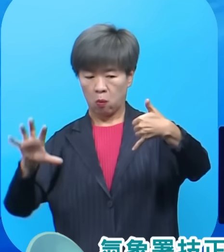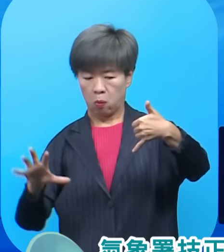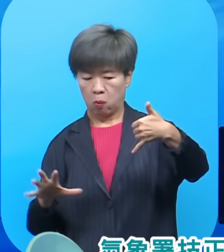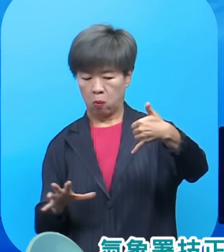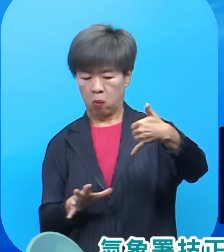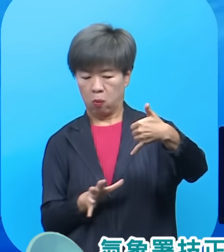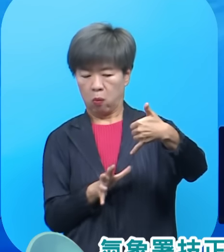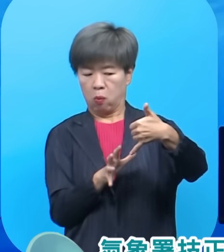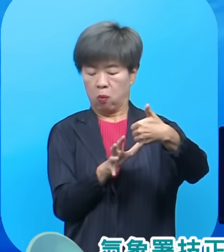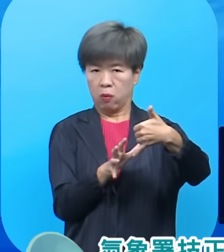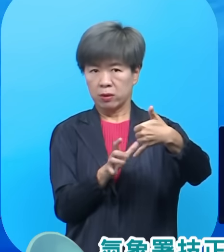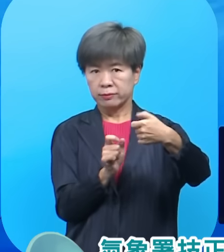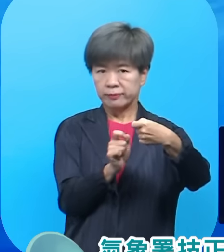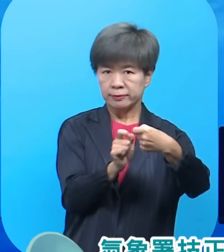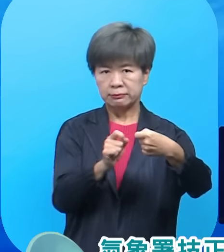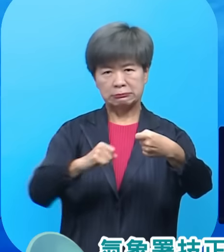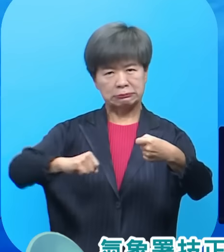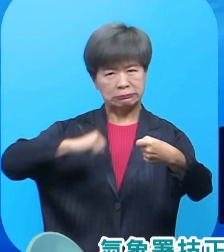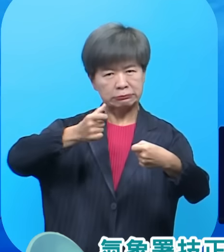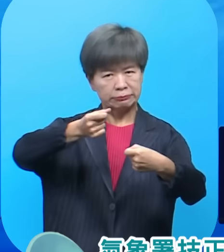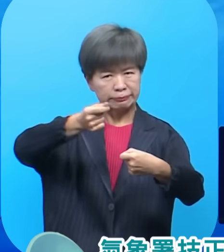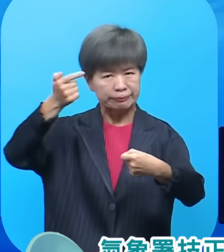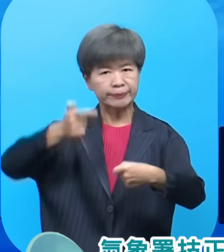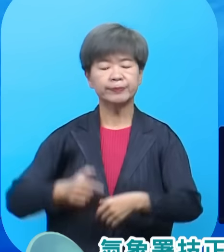来越强劲，提醒要多留意。